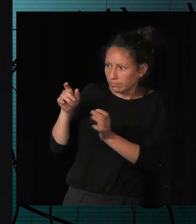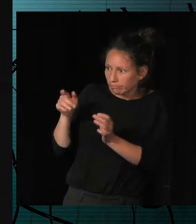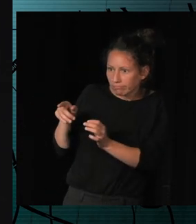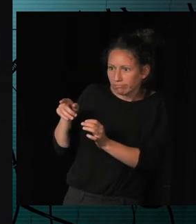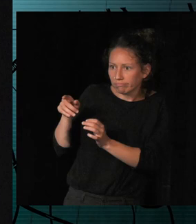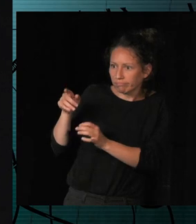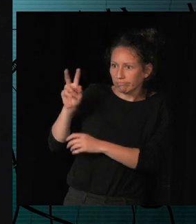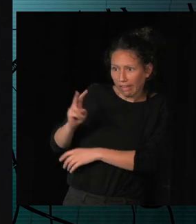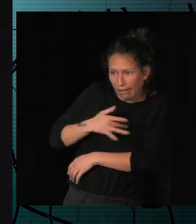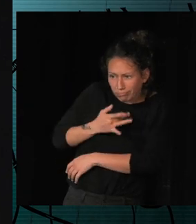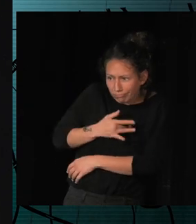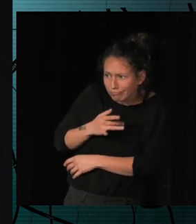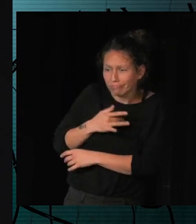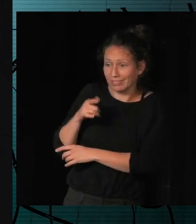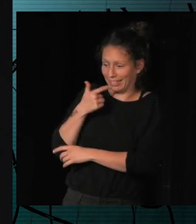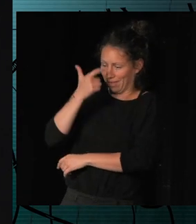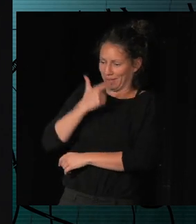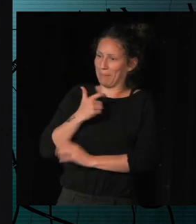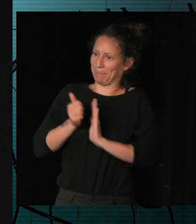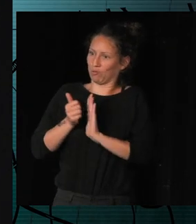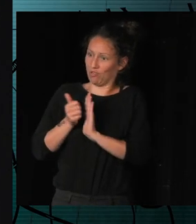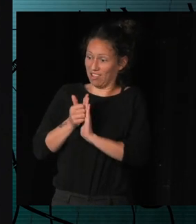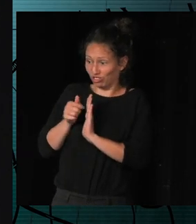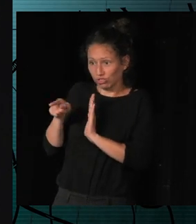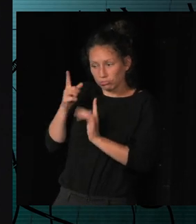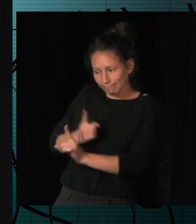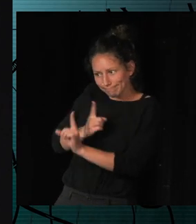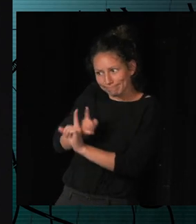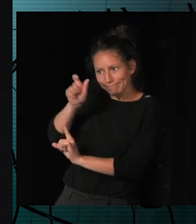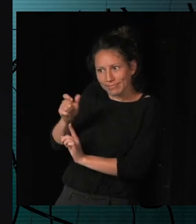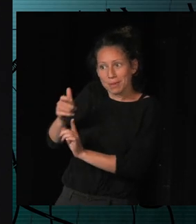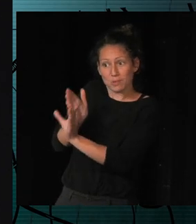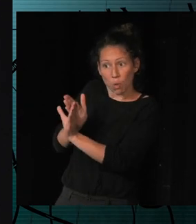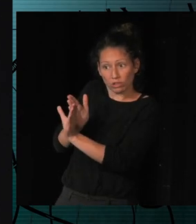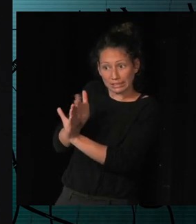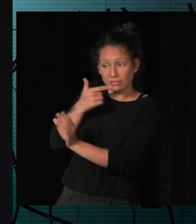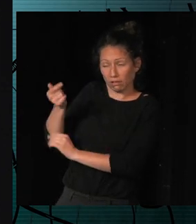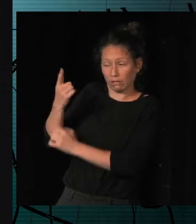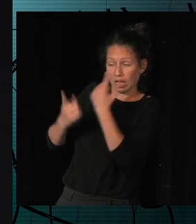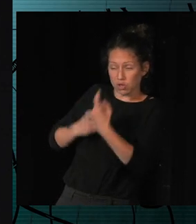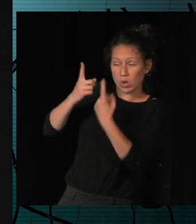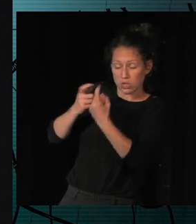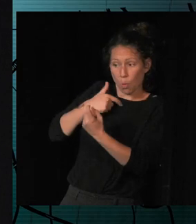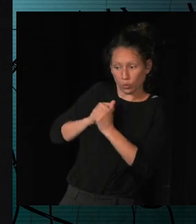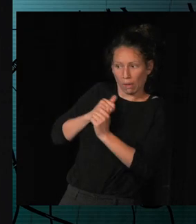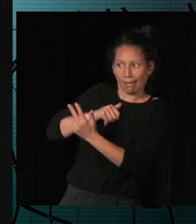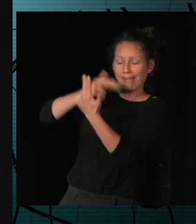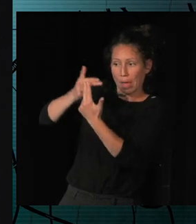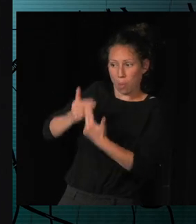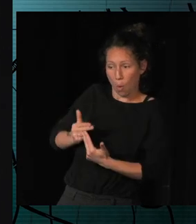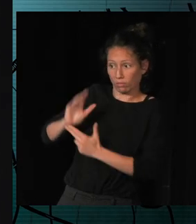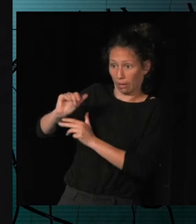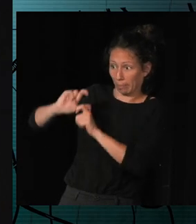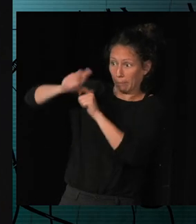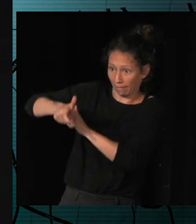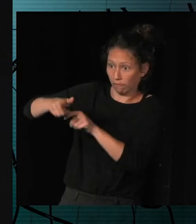Séan le personnage donc nous-même on discute avec un PSI qui nous pose des questions et en fonction de nos réponses en fait ça a une influence dans les dialogues qu'on va avoir dans le